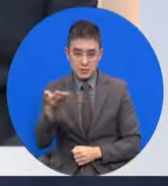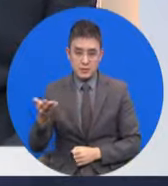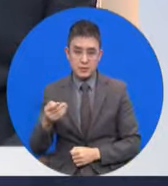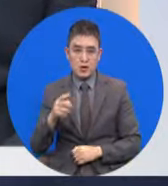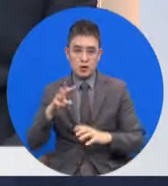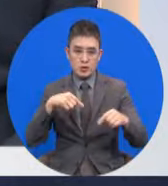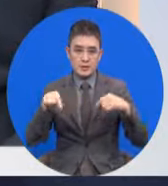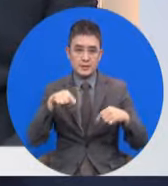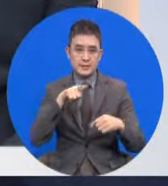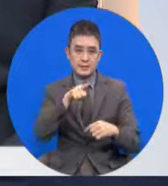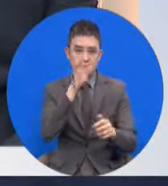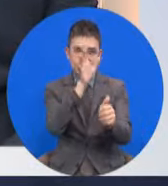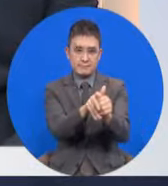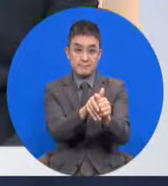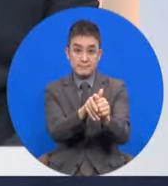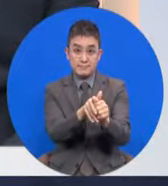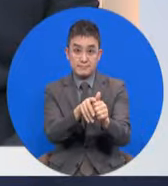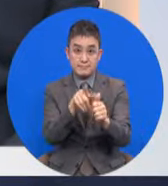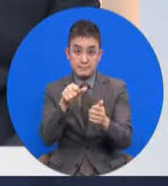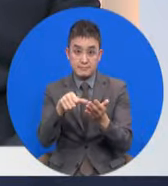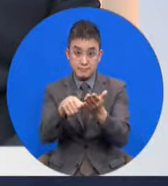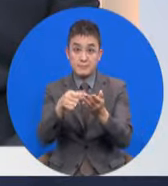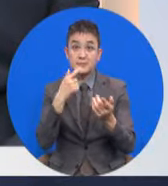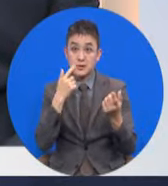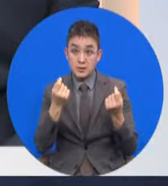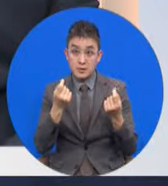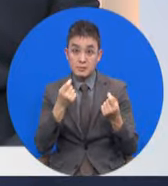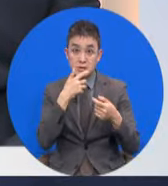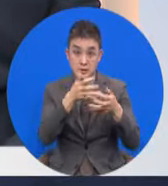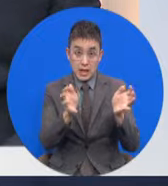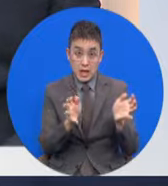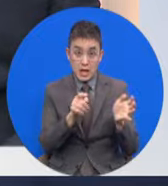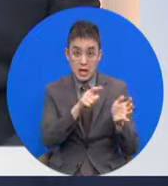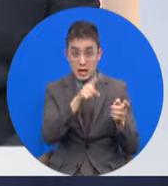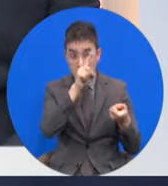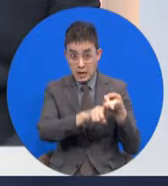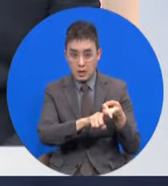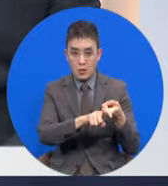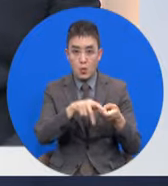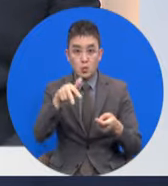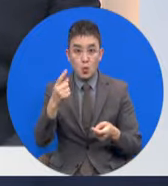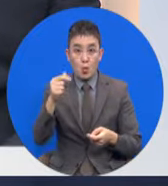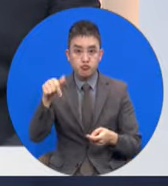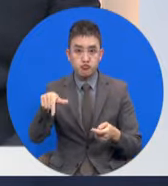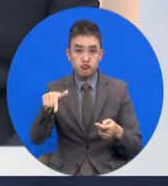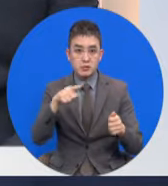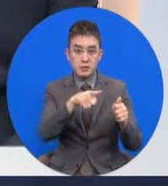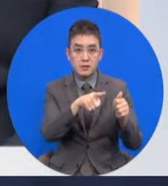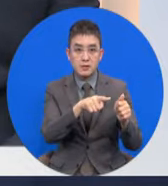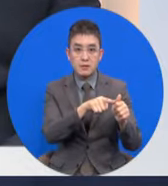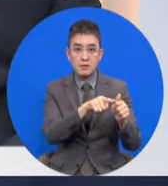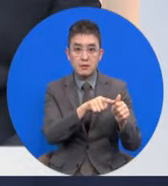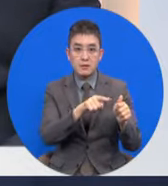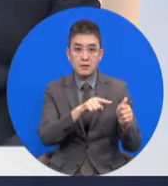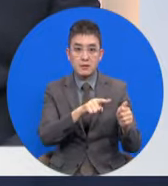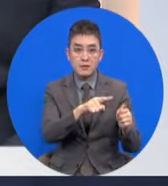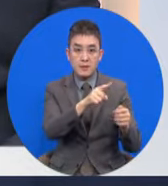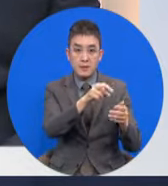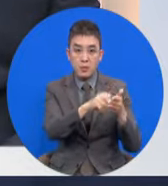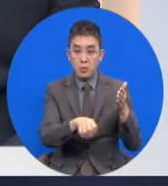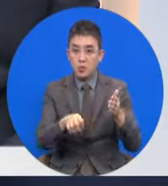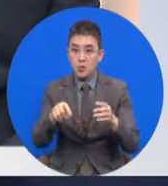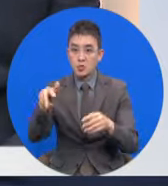지금 정당 지지율을 표하면 실제 민주당 지지층 중에는 조국 혁신당 쪽으로 빠져나간 분들이 계시거든요. 이제 그런